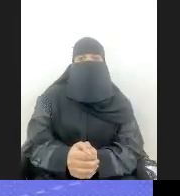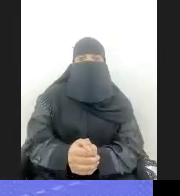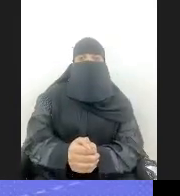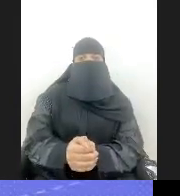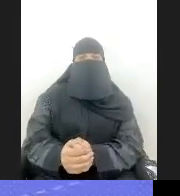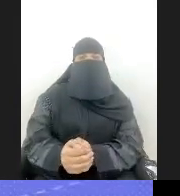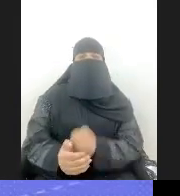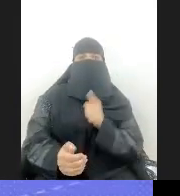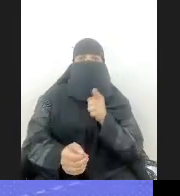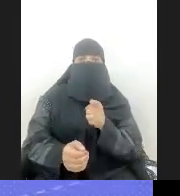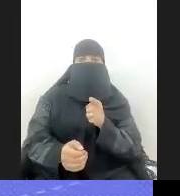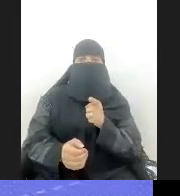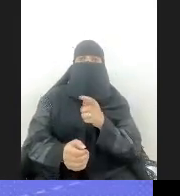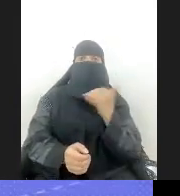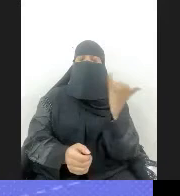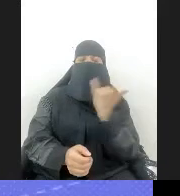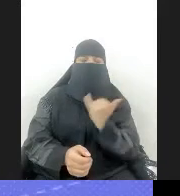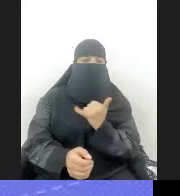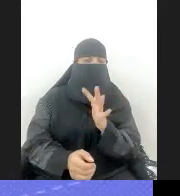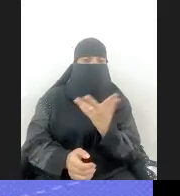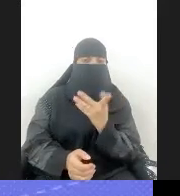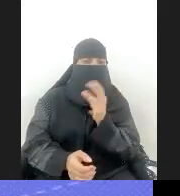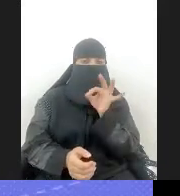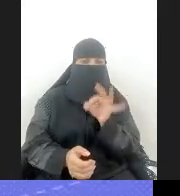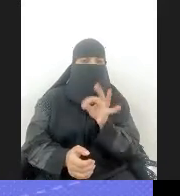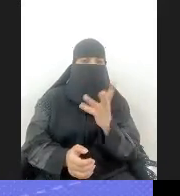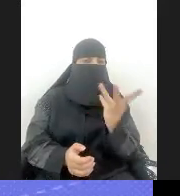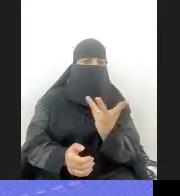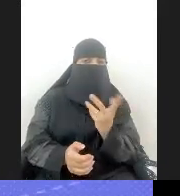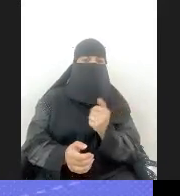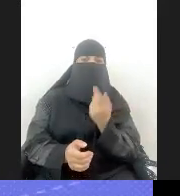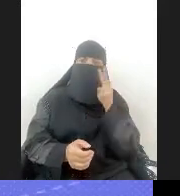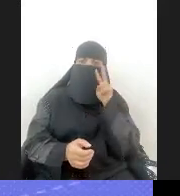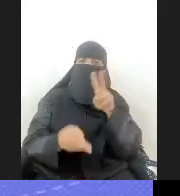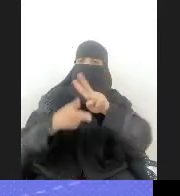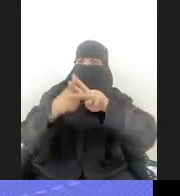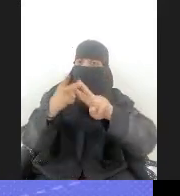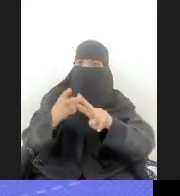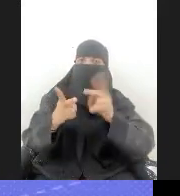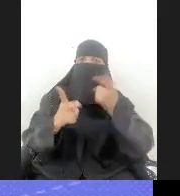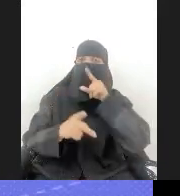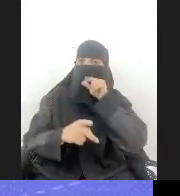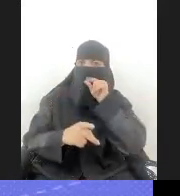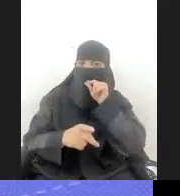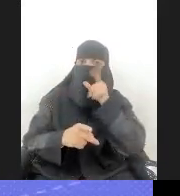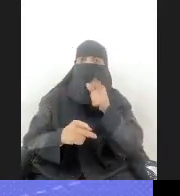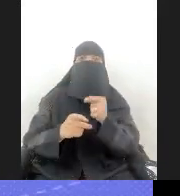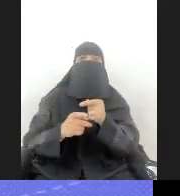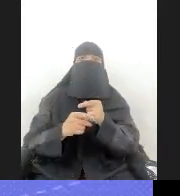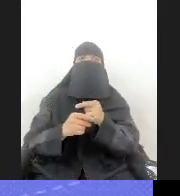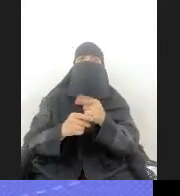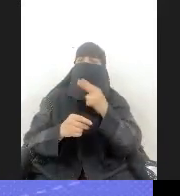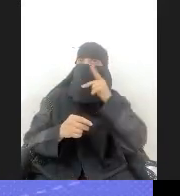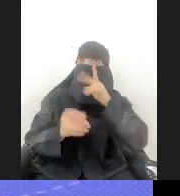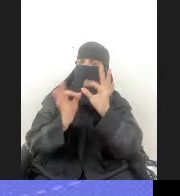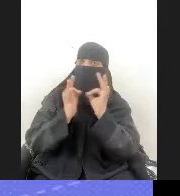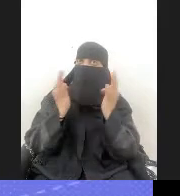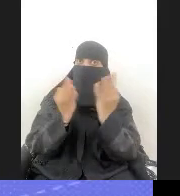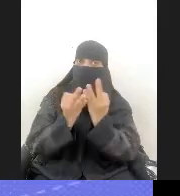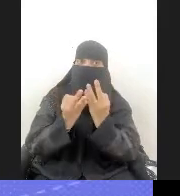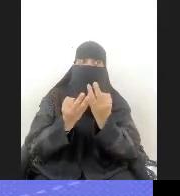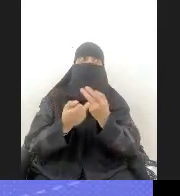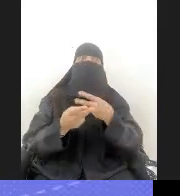كبير جدا عندما نشوف الهاشتاغات أو الحديث الاجتماعية أو اتجاهات بعض